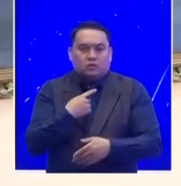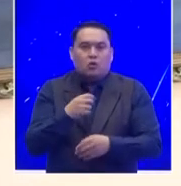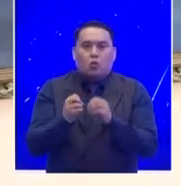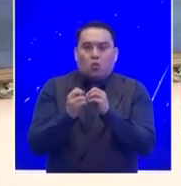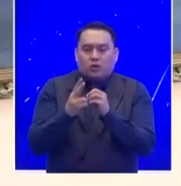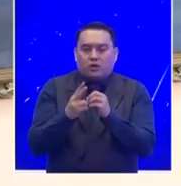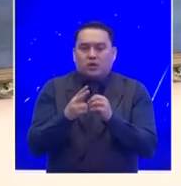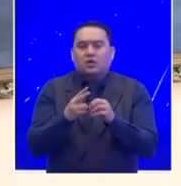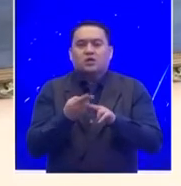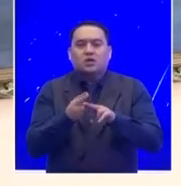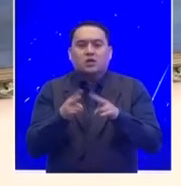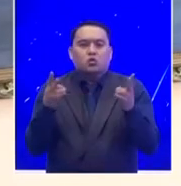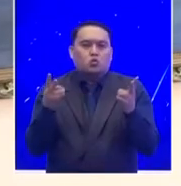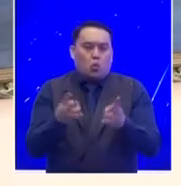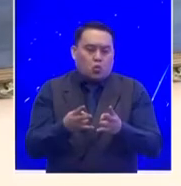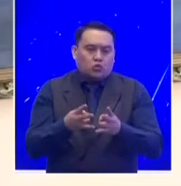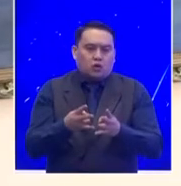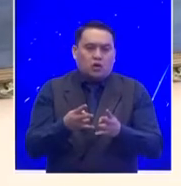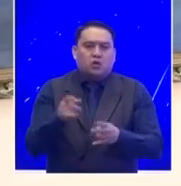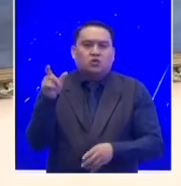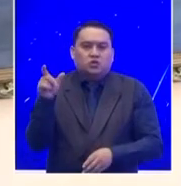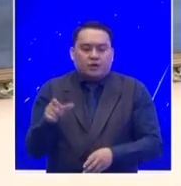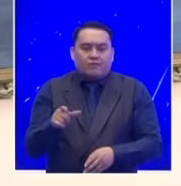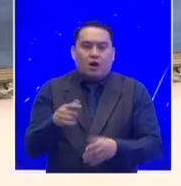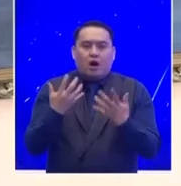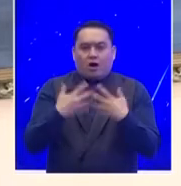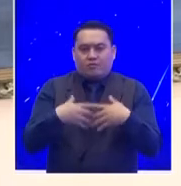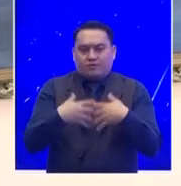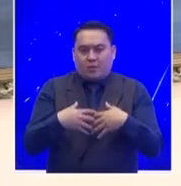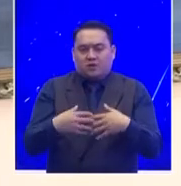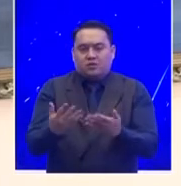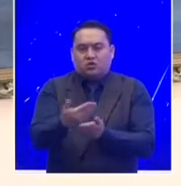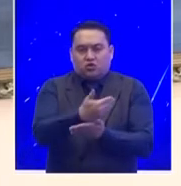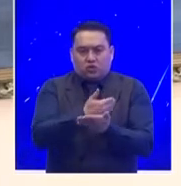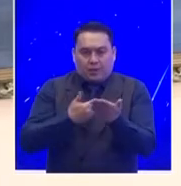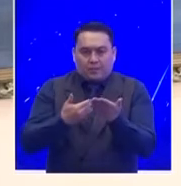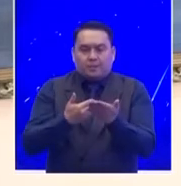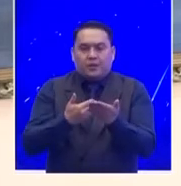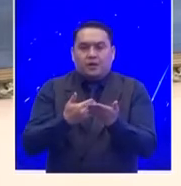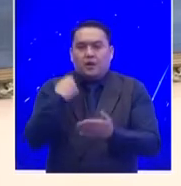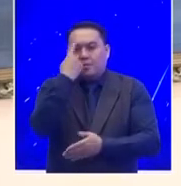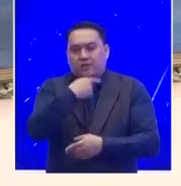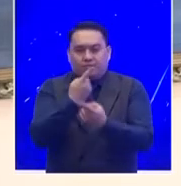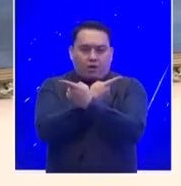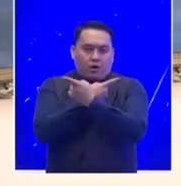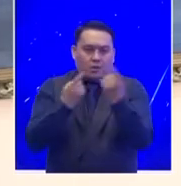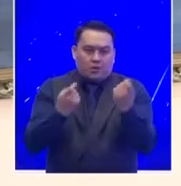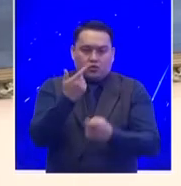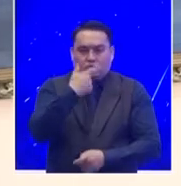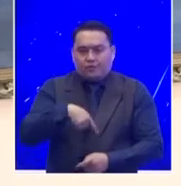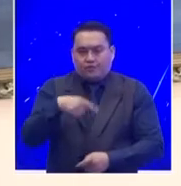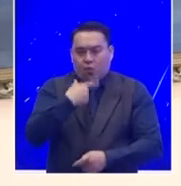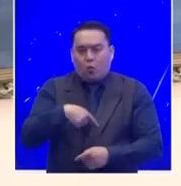12 негізгі сұранысы негізінде борышкердің құжаттарын автоматты түрде жинайды. Яғни жеке тұлға туралы мәлімет, өз атына